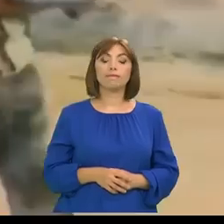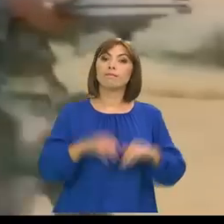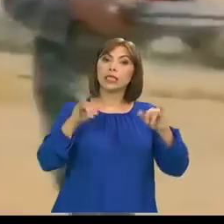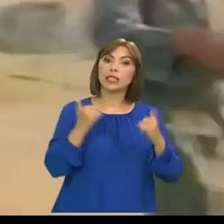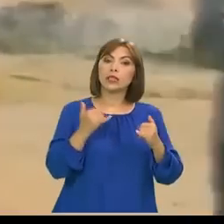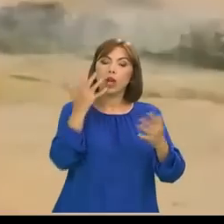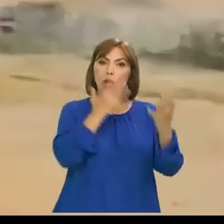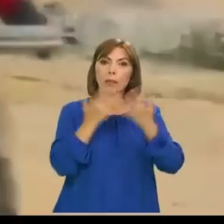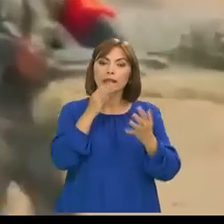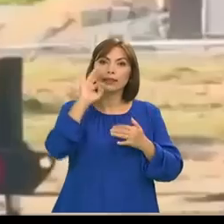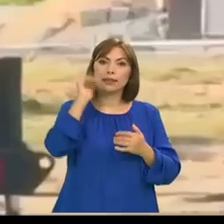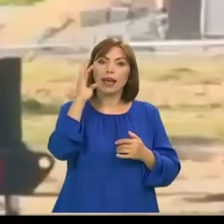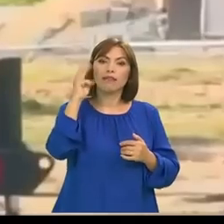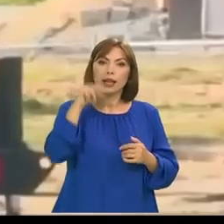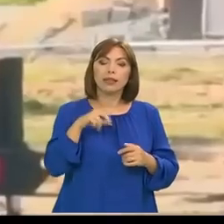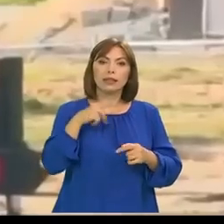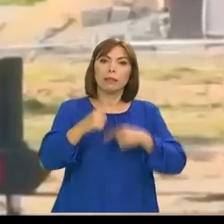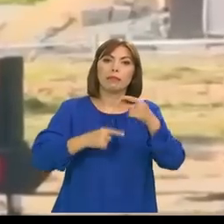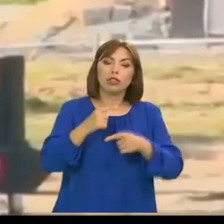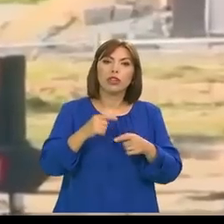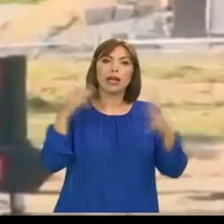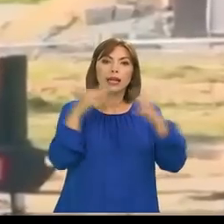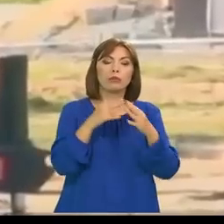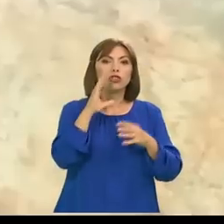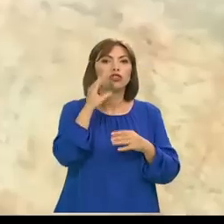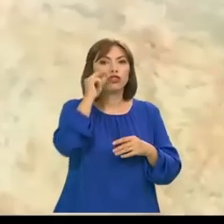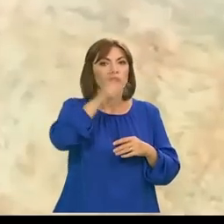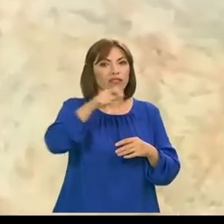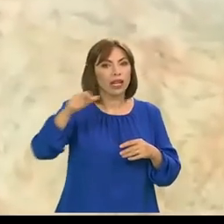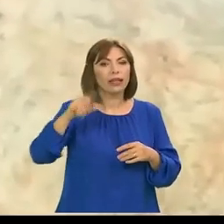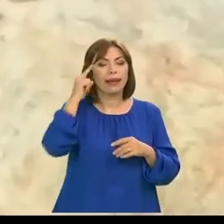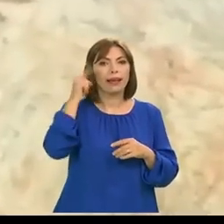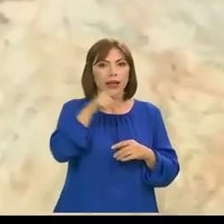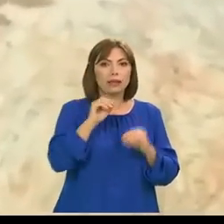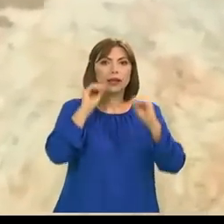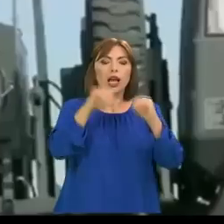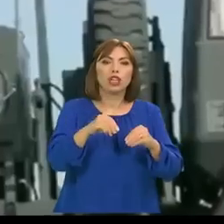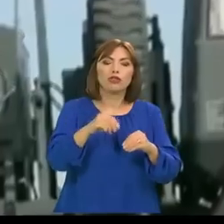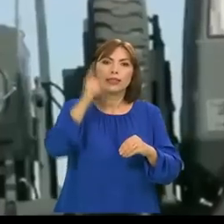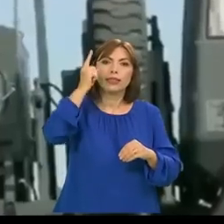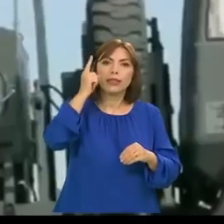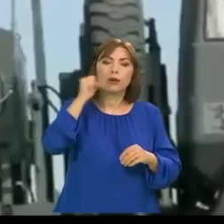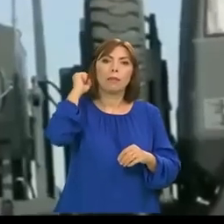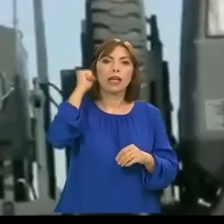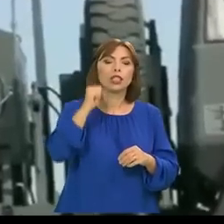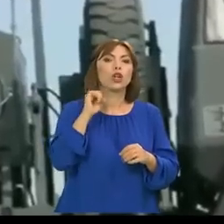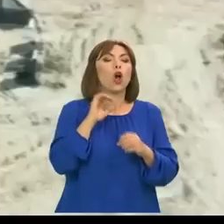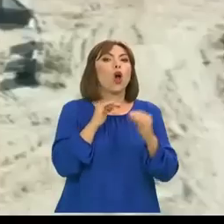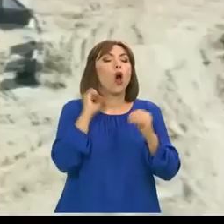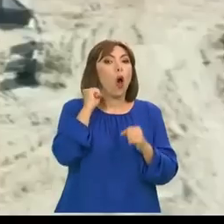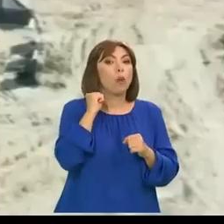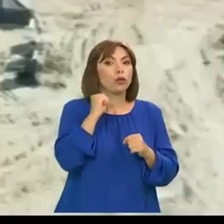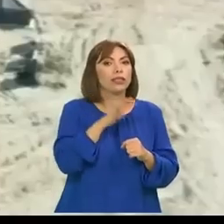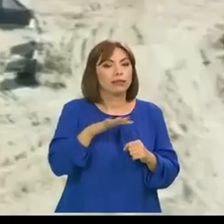Situația complicată a Taiwanului este moștenirea războiului civil chinez, în urma căruia s-a instaurat dictatura Partidului Comunist. Opozanții regimului